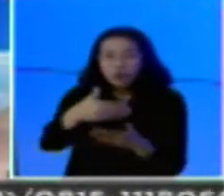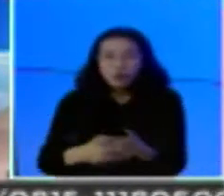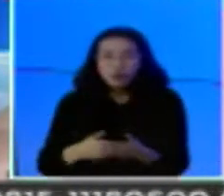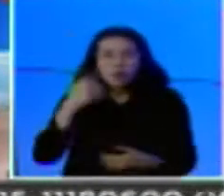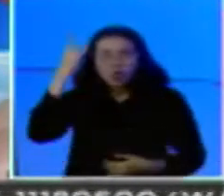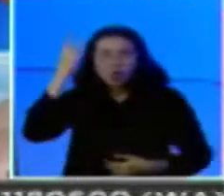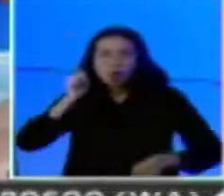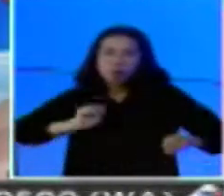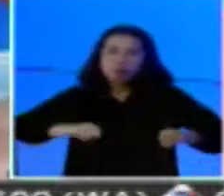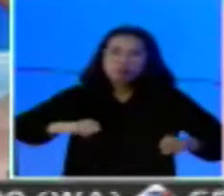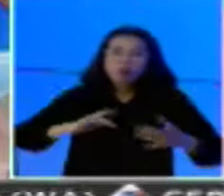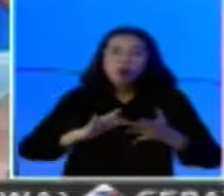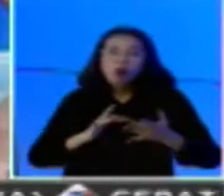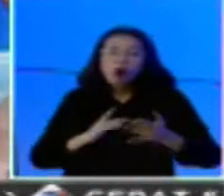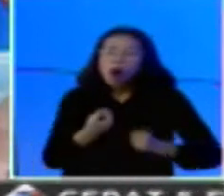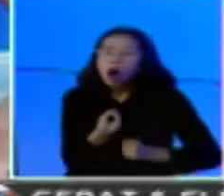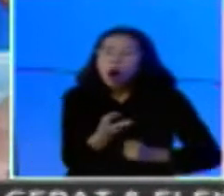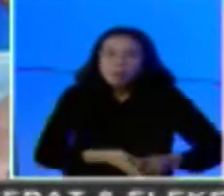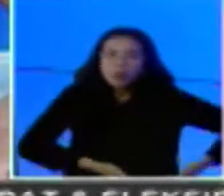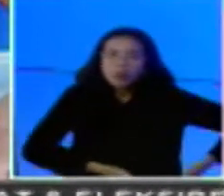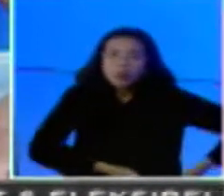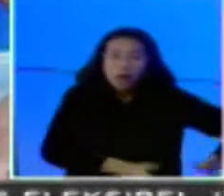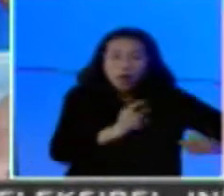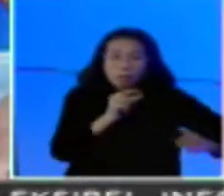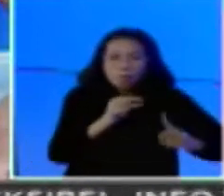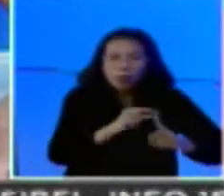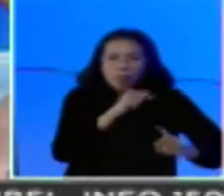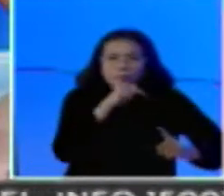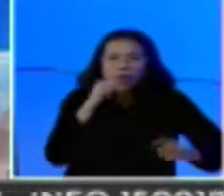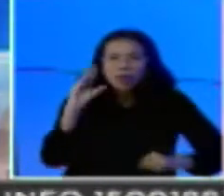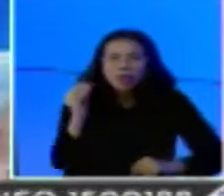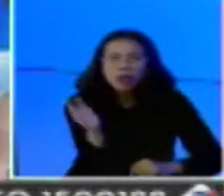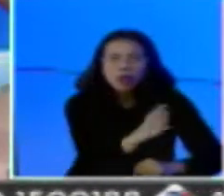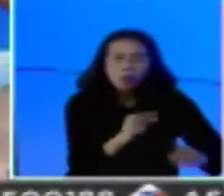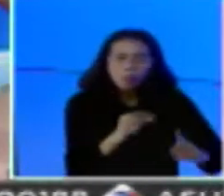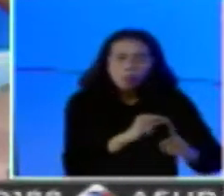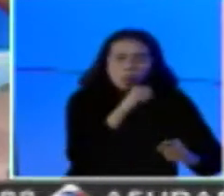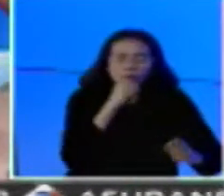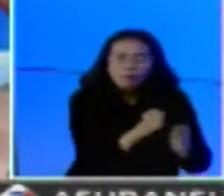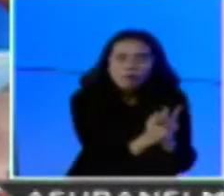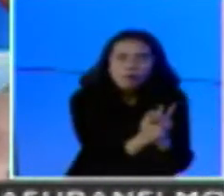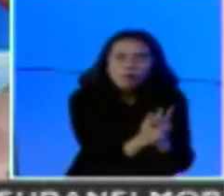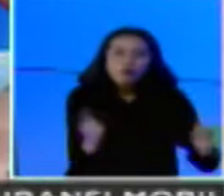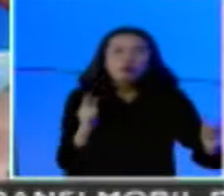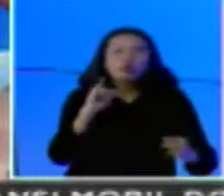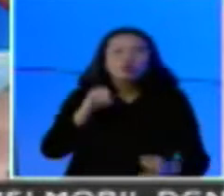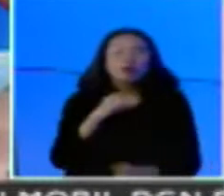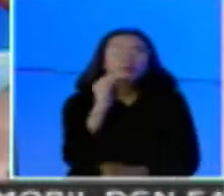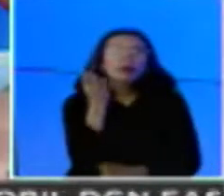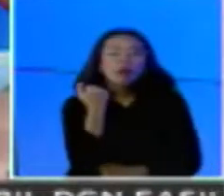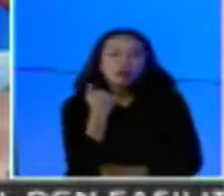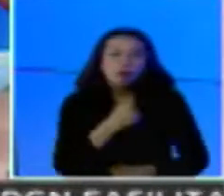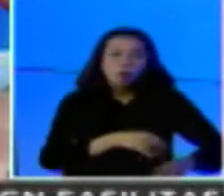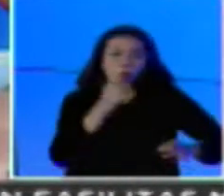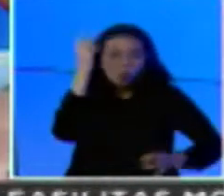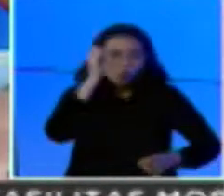pengendara ojek online memenuhi nyaris sebagian badan jalan di kawasan Stasiun Palmerah, Jakarta Barat pada Jumat pagi. Jumlahnya